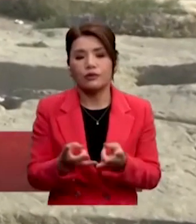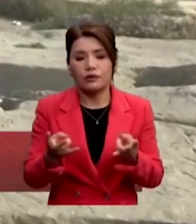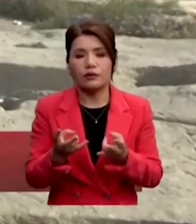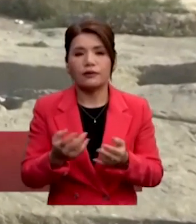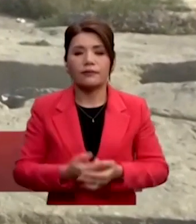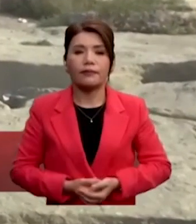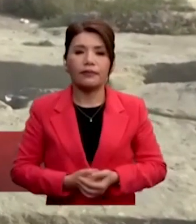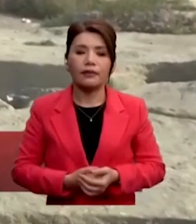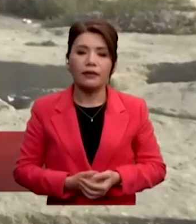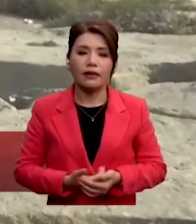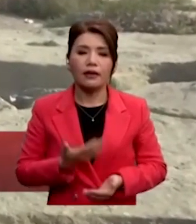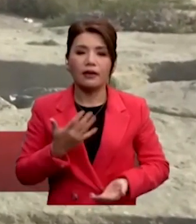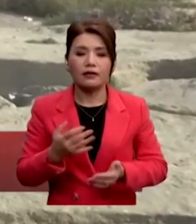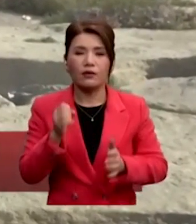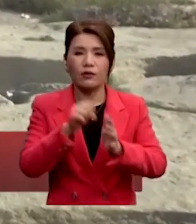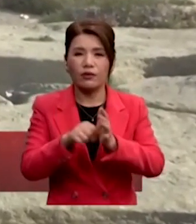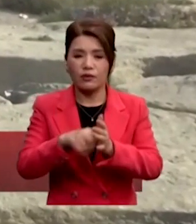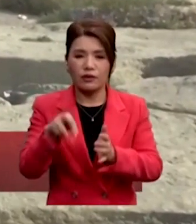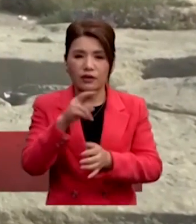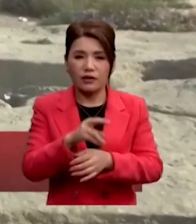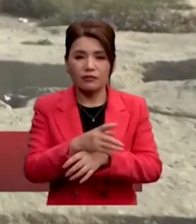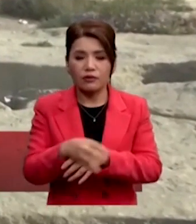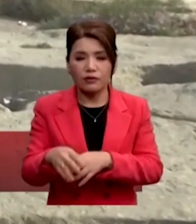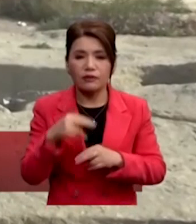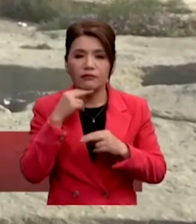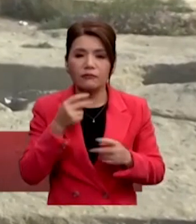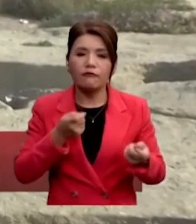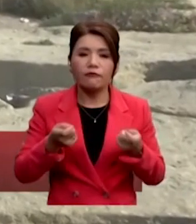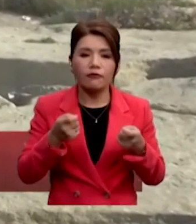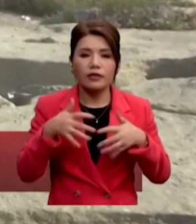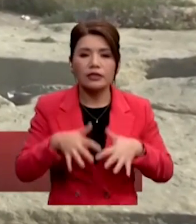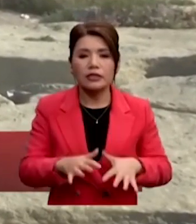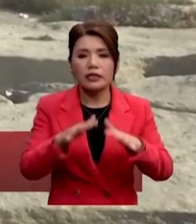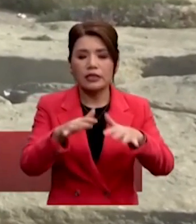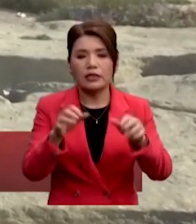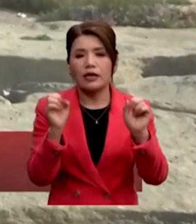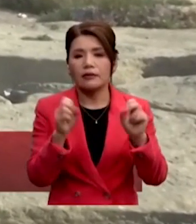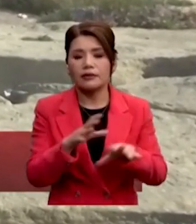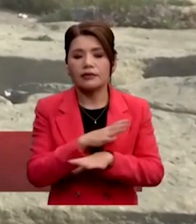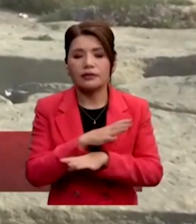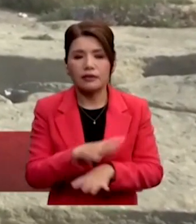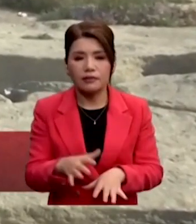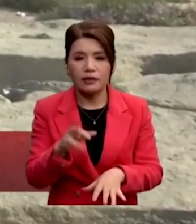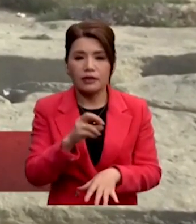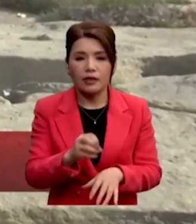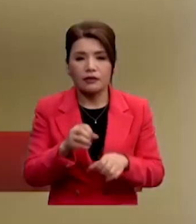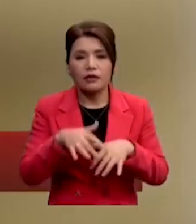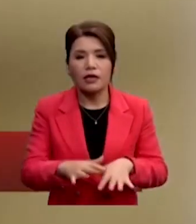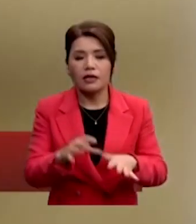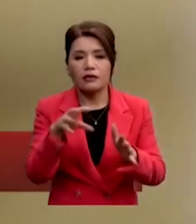Енді оласа, байқасын ана теңізге нетпесін. О, түспесін